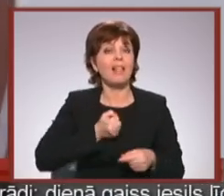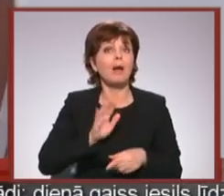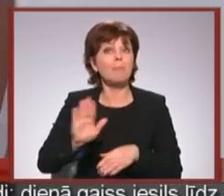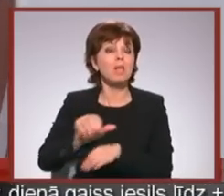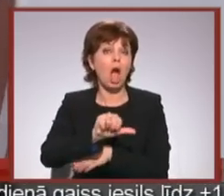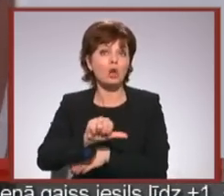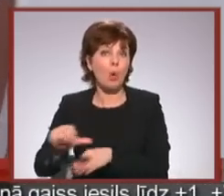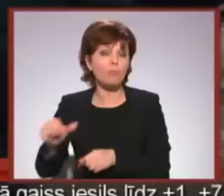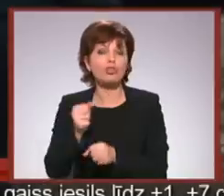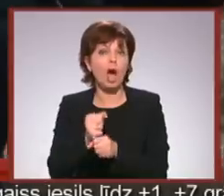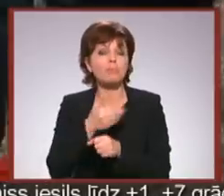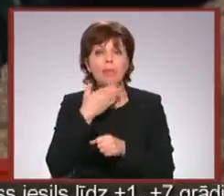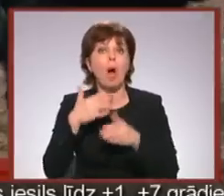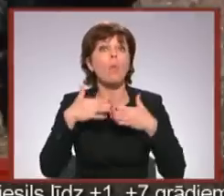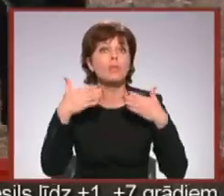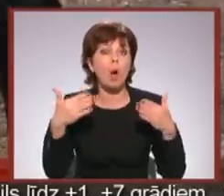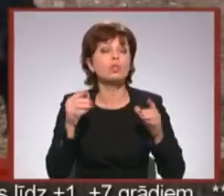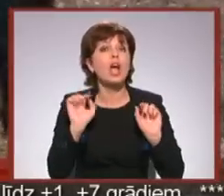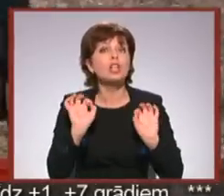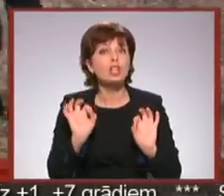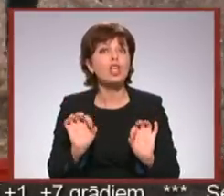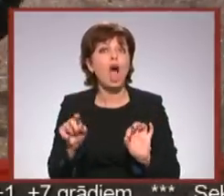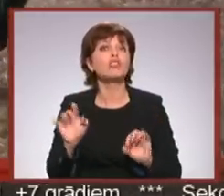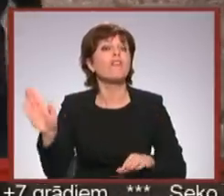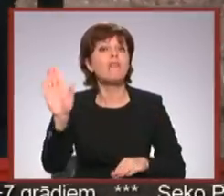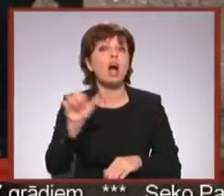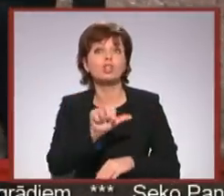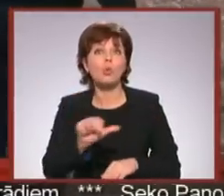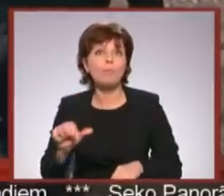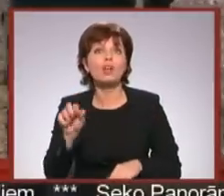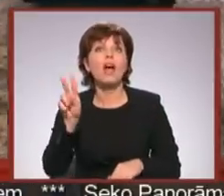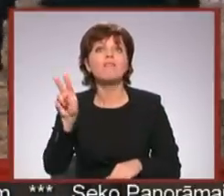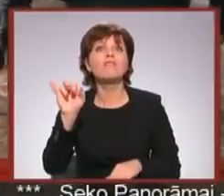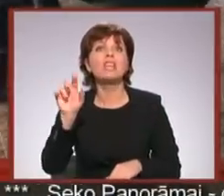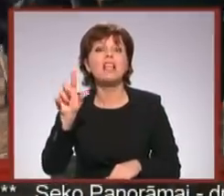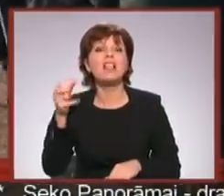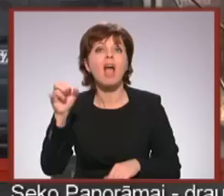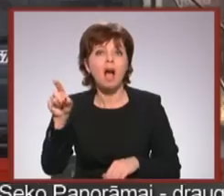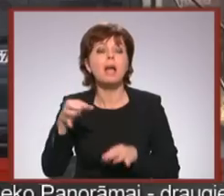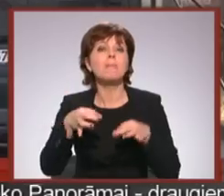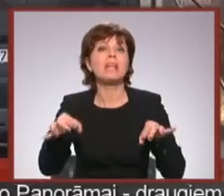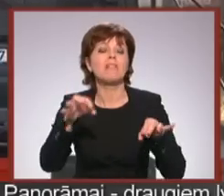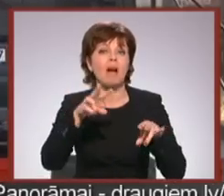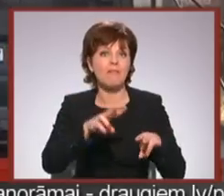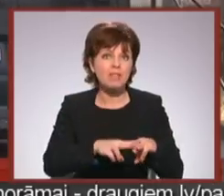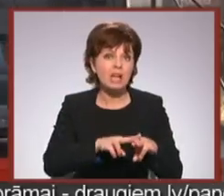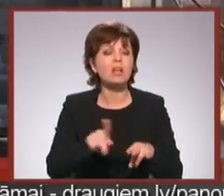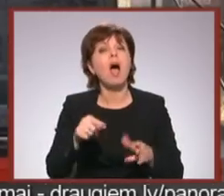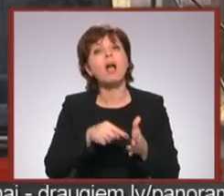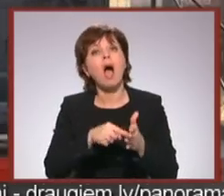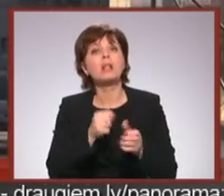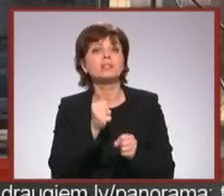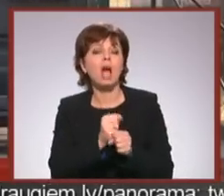darba iespēja nav daudz, tomēr tieši šeit valsts robežsardzes Viļakas pārvaldē brīvu vakanču netrūkst. Kāds darbs ir pametis, jo